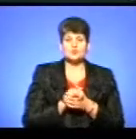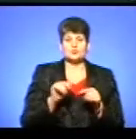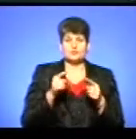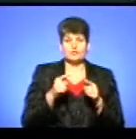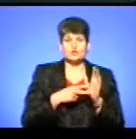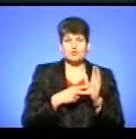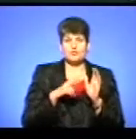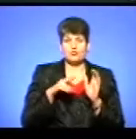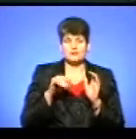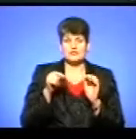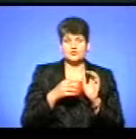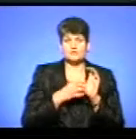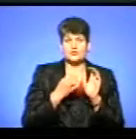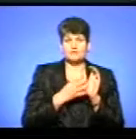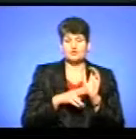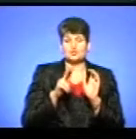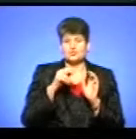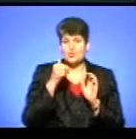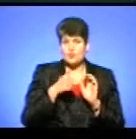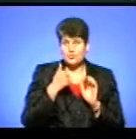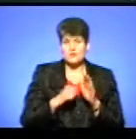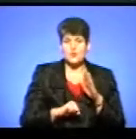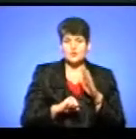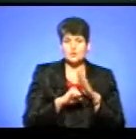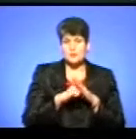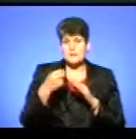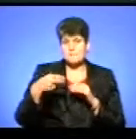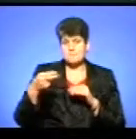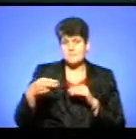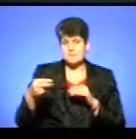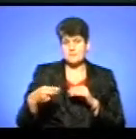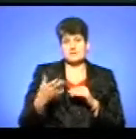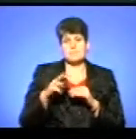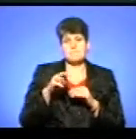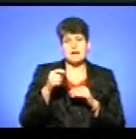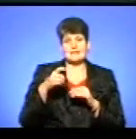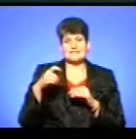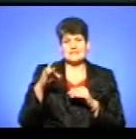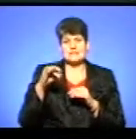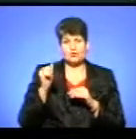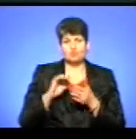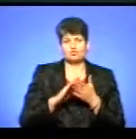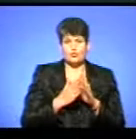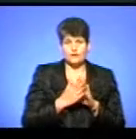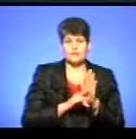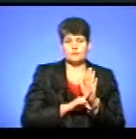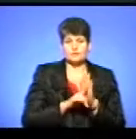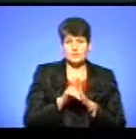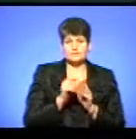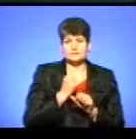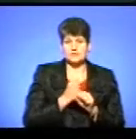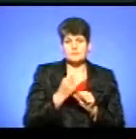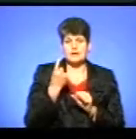7 лютого 1992 року на основі підписаного Маастрихтського договору, який вступив в силу